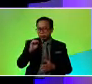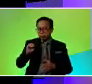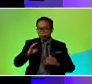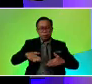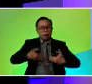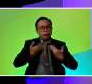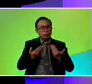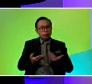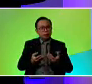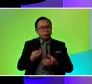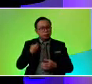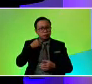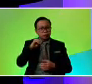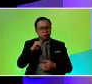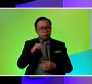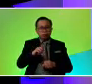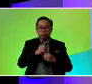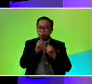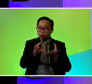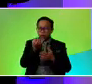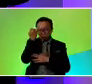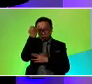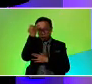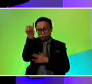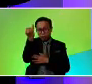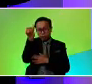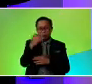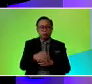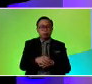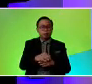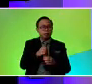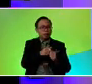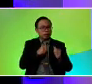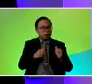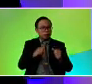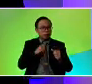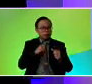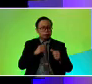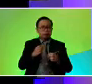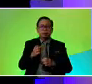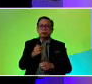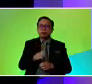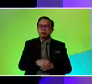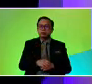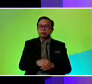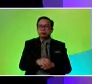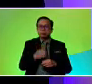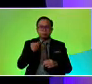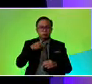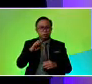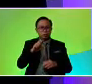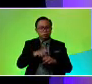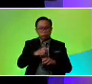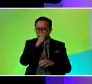mereka untuk mengelakkan diri daripada terkena ekspektasi saya tanya kepada diri